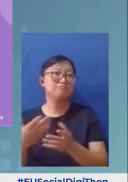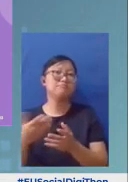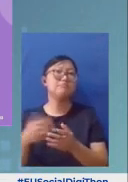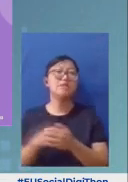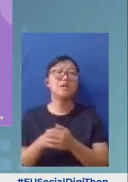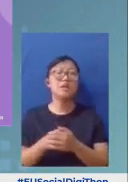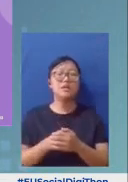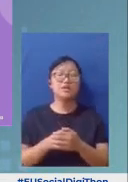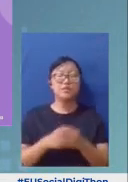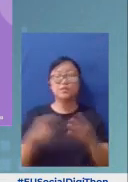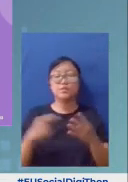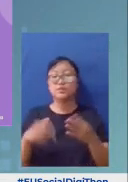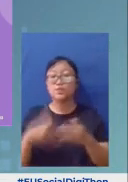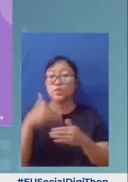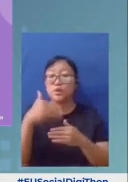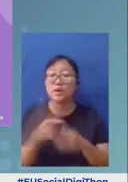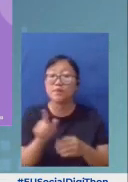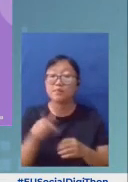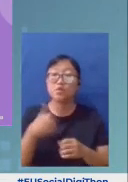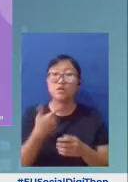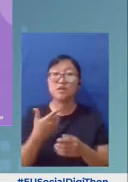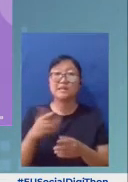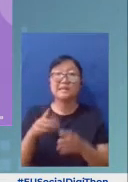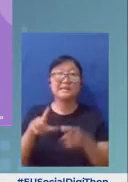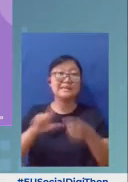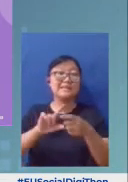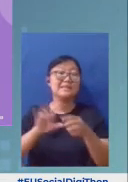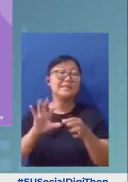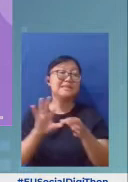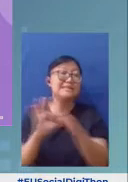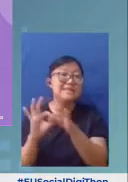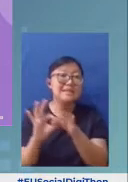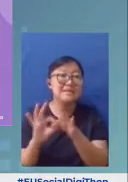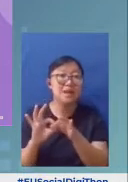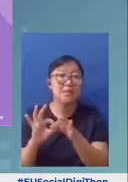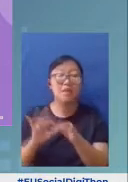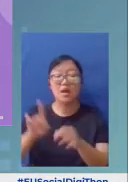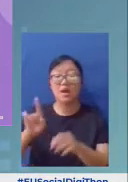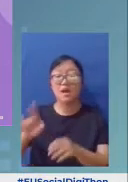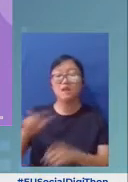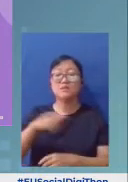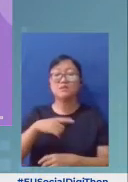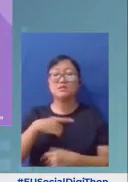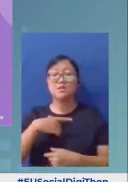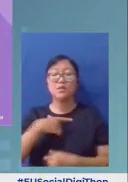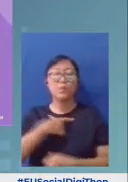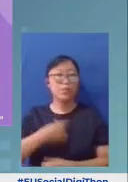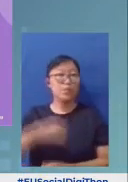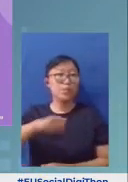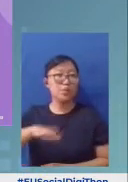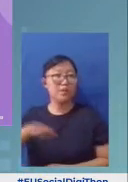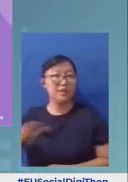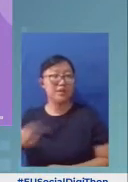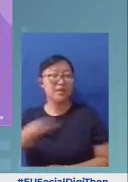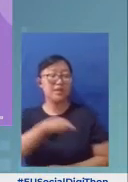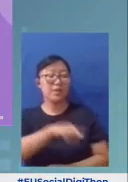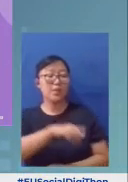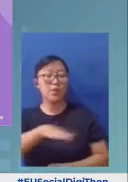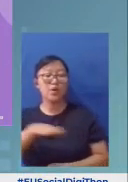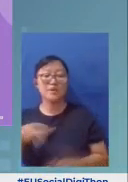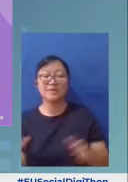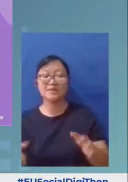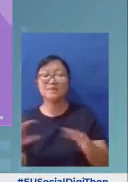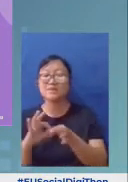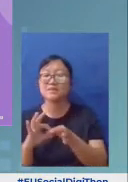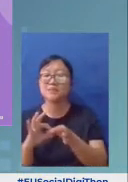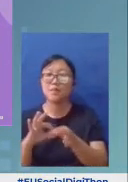antar siswa. Jadi penting sekali nih teman-teman, kalau misalnya sekolah kita itu bisa memberikan penghargaan dan gara-gara